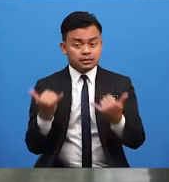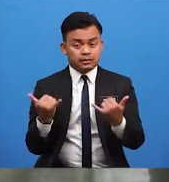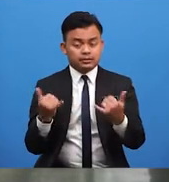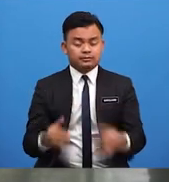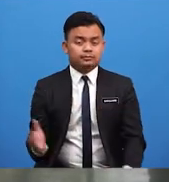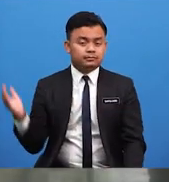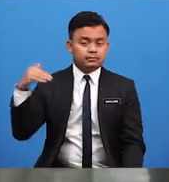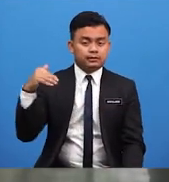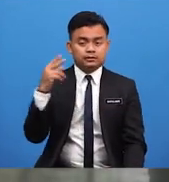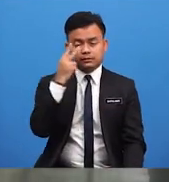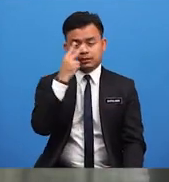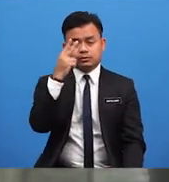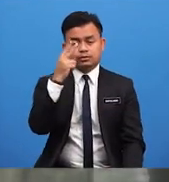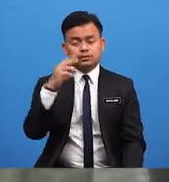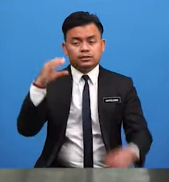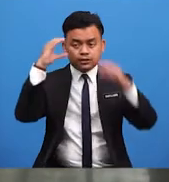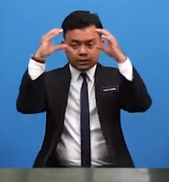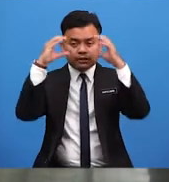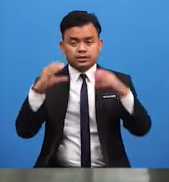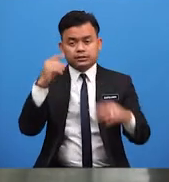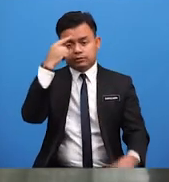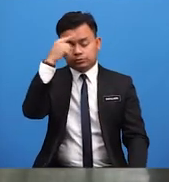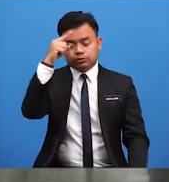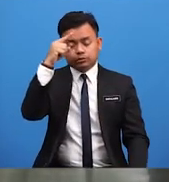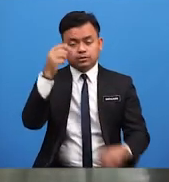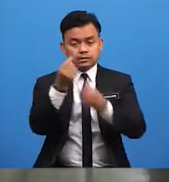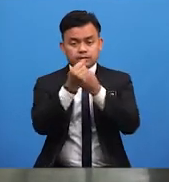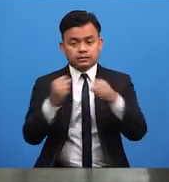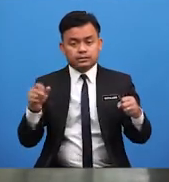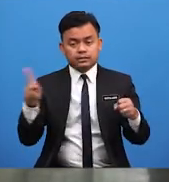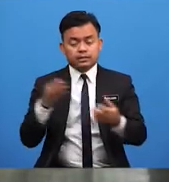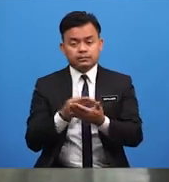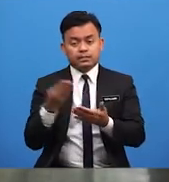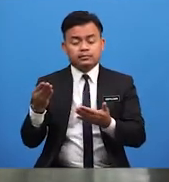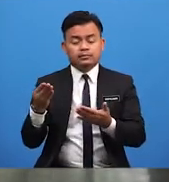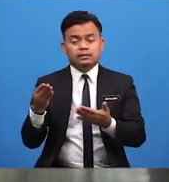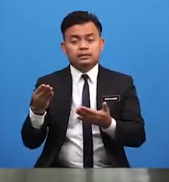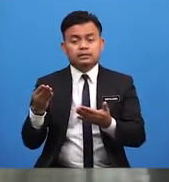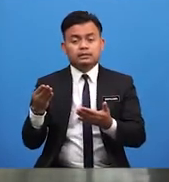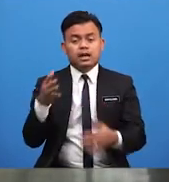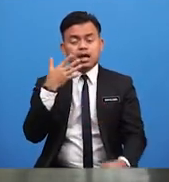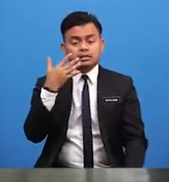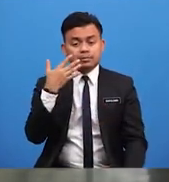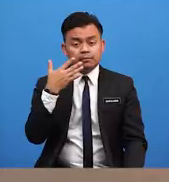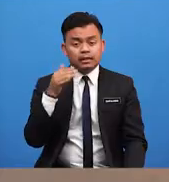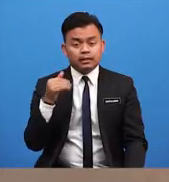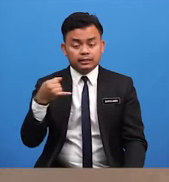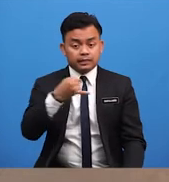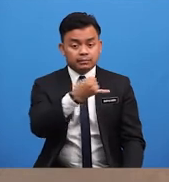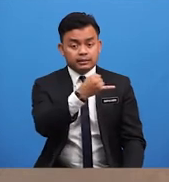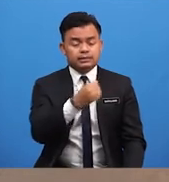Sekarang, mari kita lihat cara-cara penyediaan bahan-bahan untuk sambal ikan bilis.